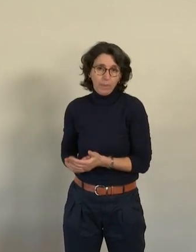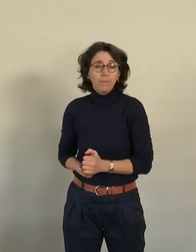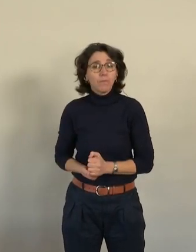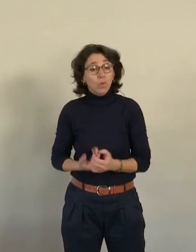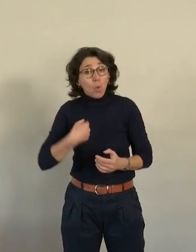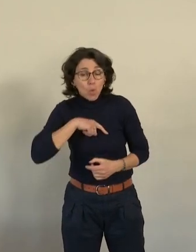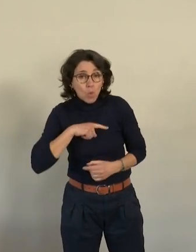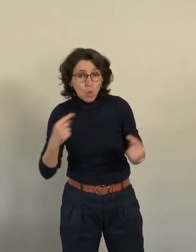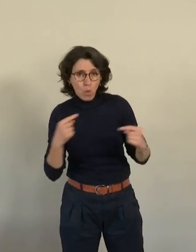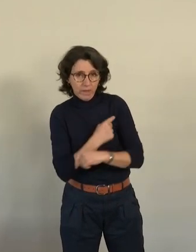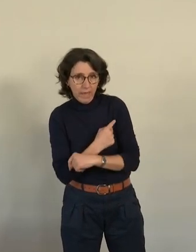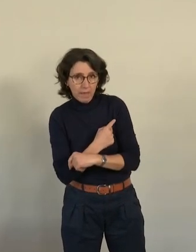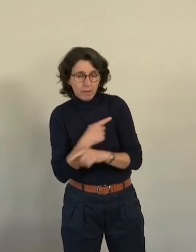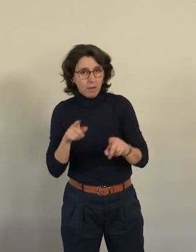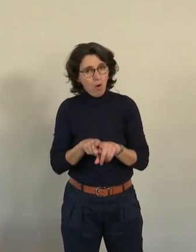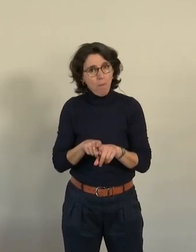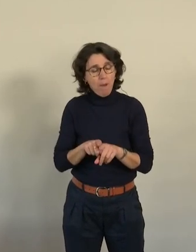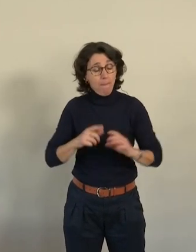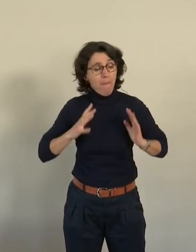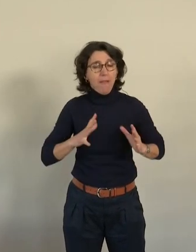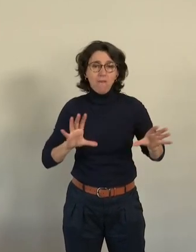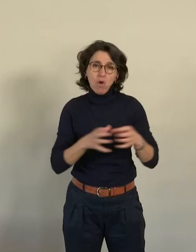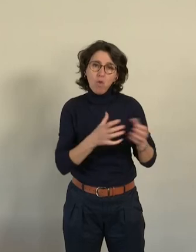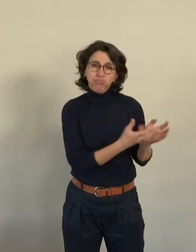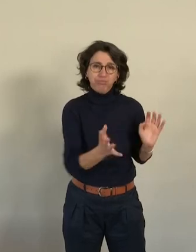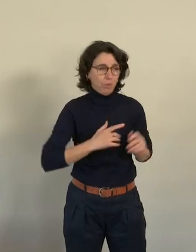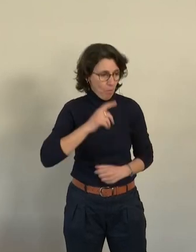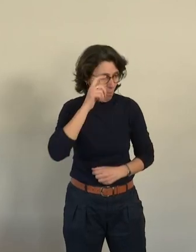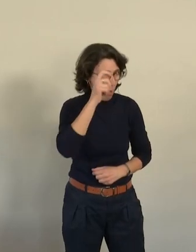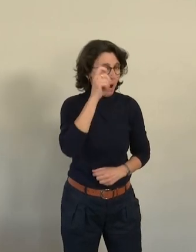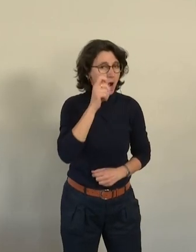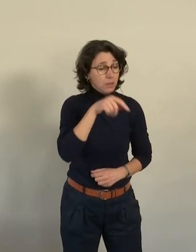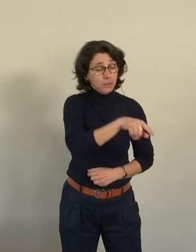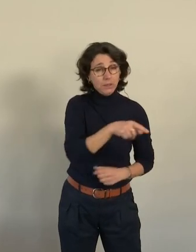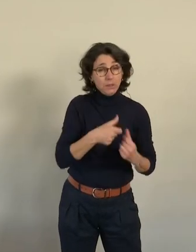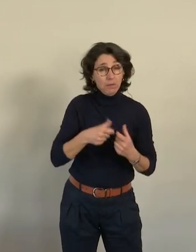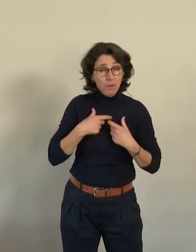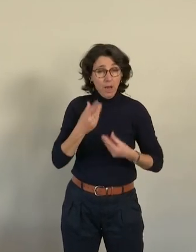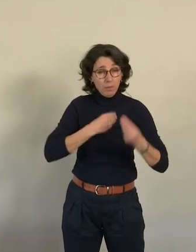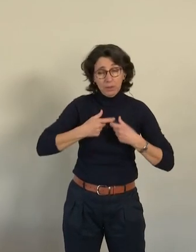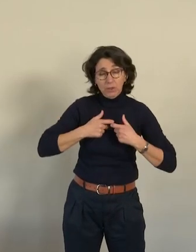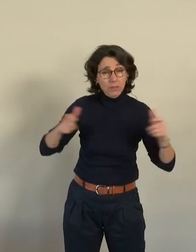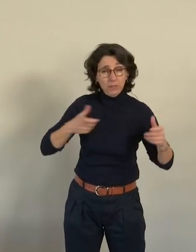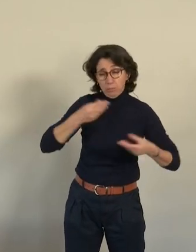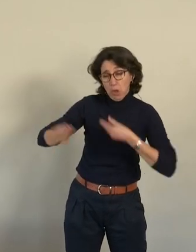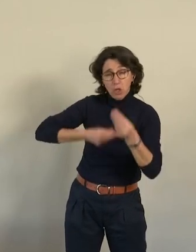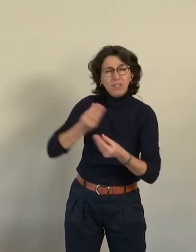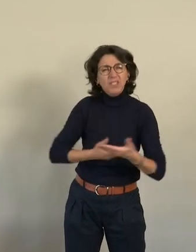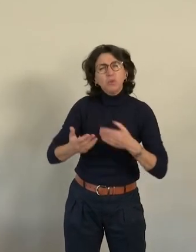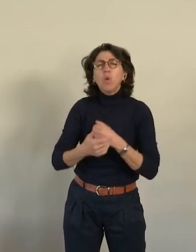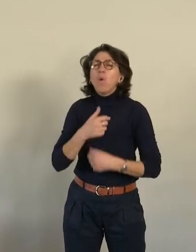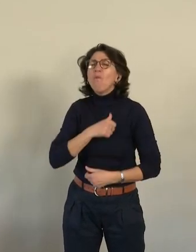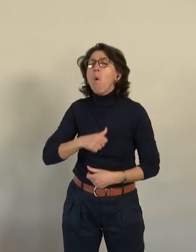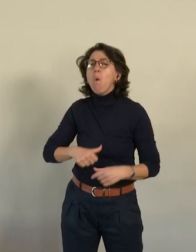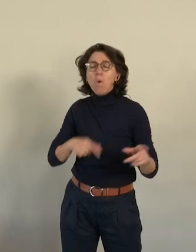hommage à à tous ces bénévoles qui organisent l'accès à l'alimentation dans des conditions difficiles on le sait et qui font face à des